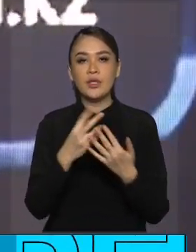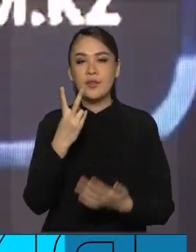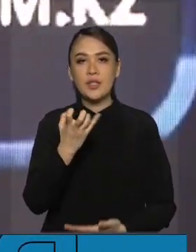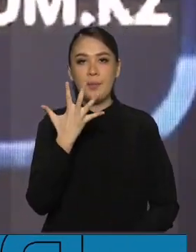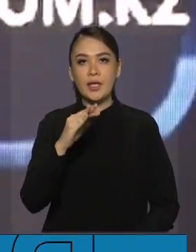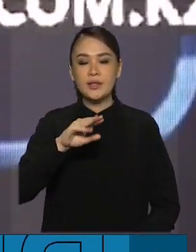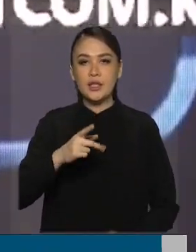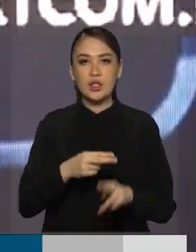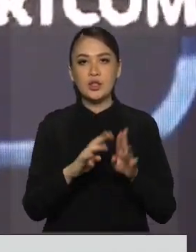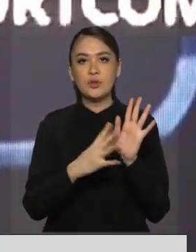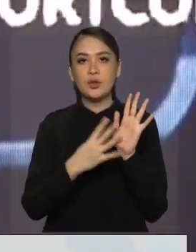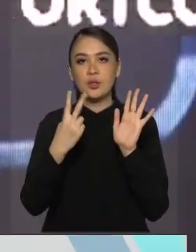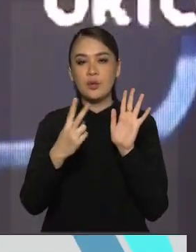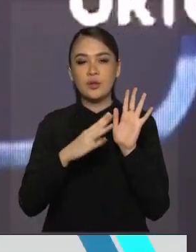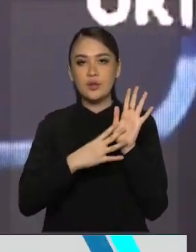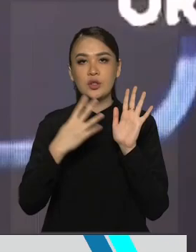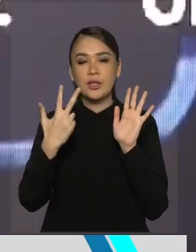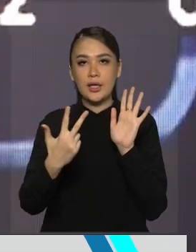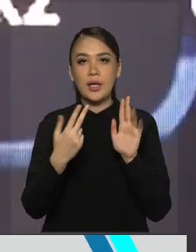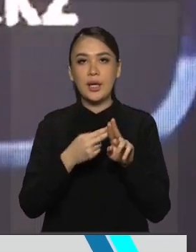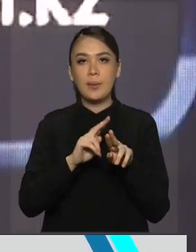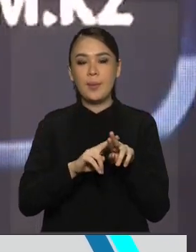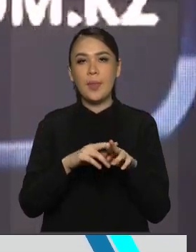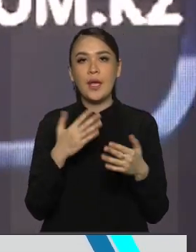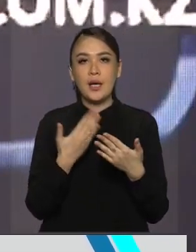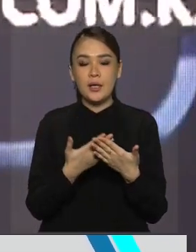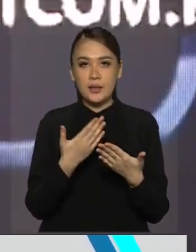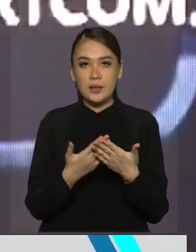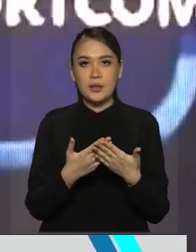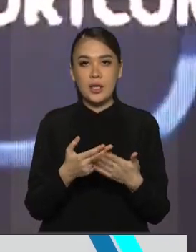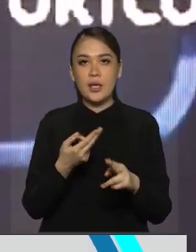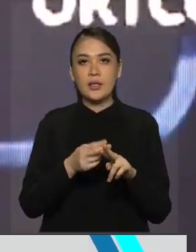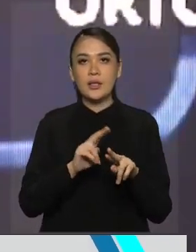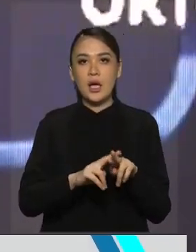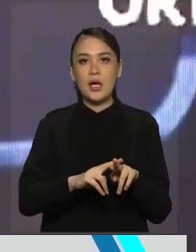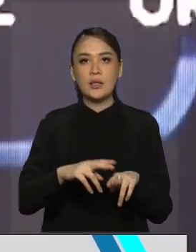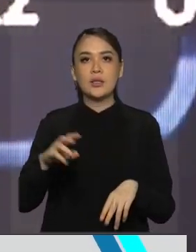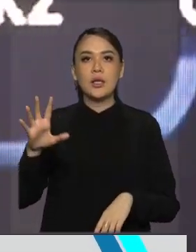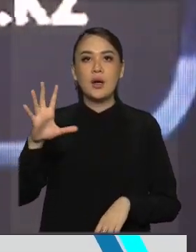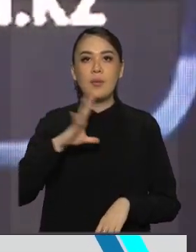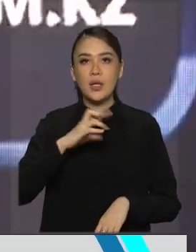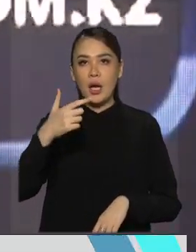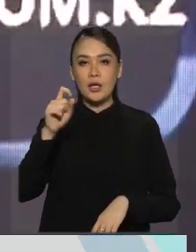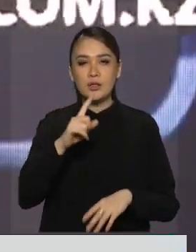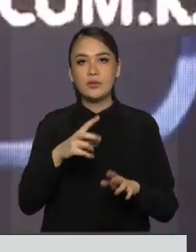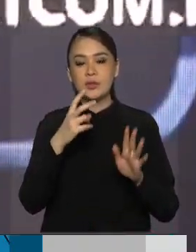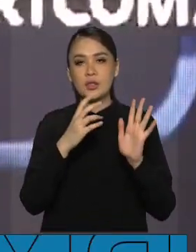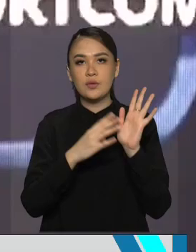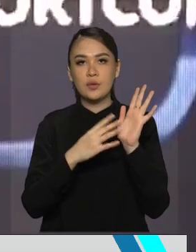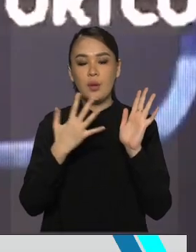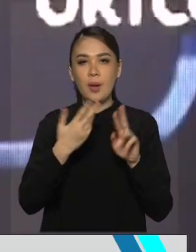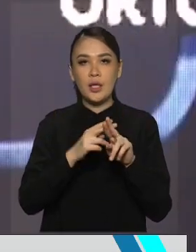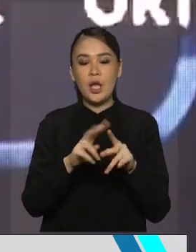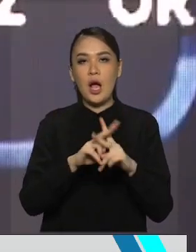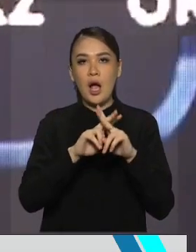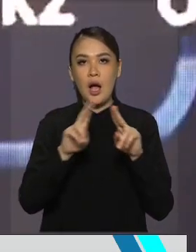бензин 92-93, это потолок его, предельная цена. Предельная цена дизельного топлива 295. И в обоих случаях